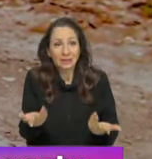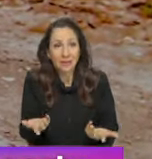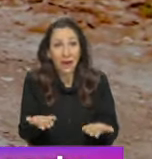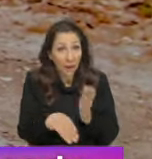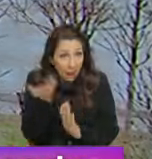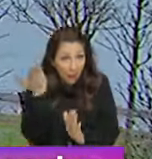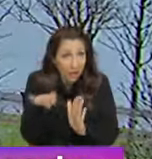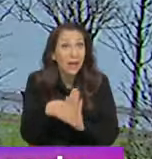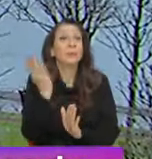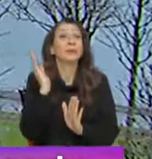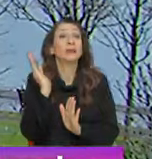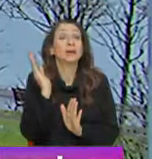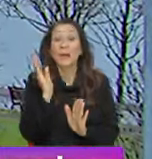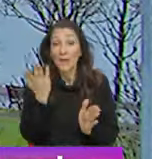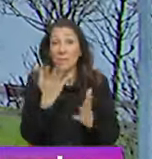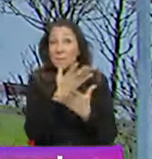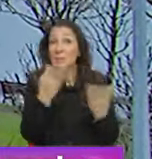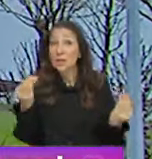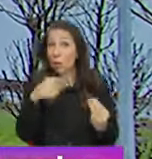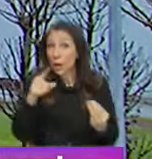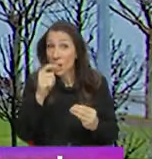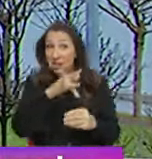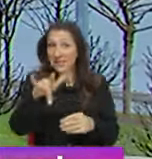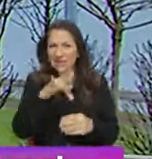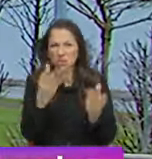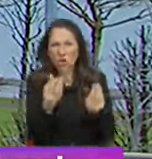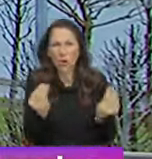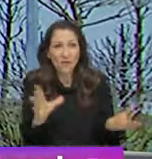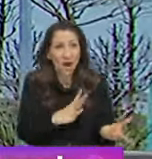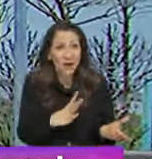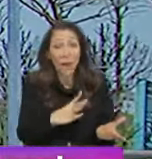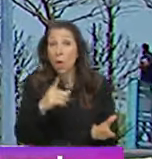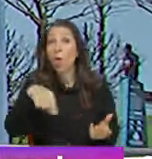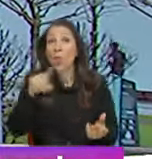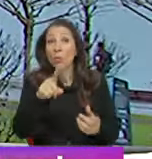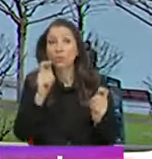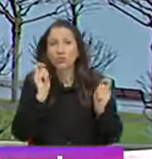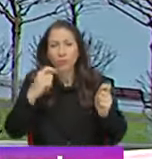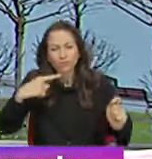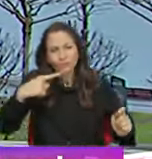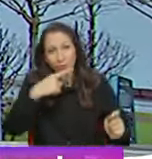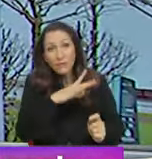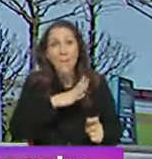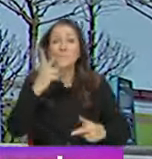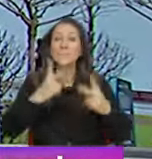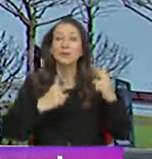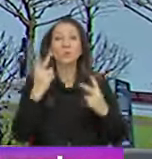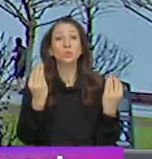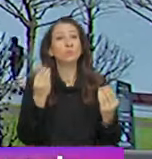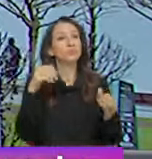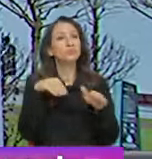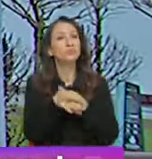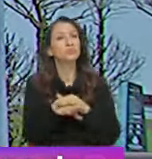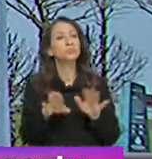kalktı mı kalkmadı Peki Milyonlar böyle bir işsizlik yaşanırken Onlar bu zorluğu yaşarken bazıları güzel şekilde